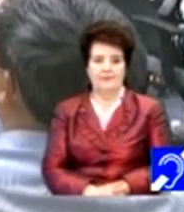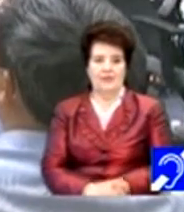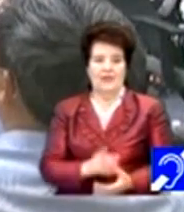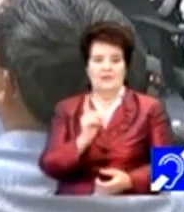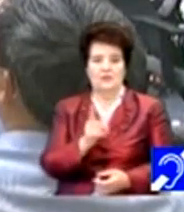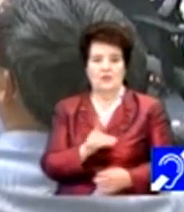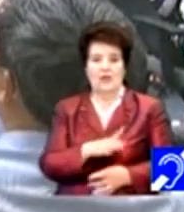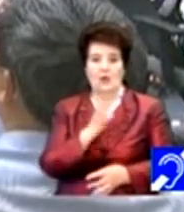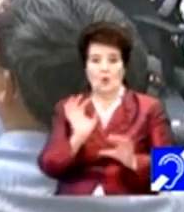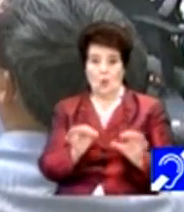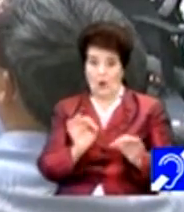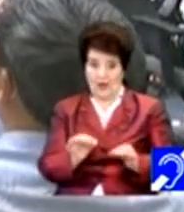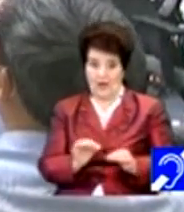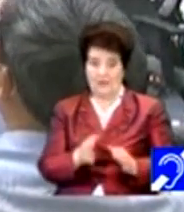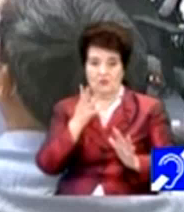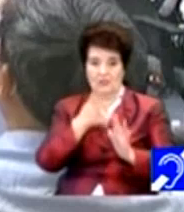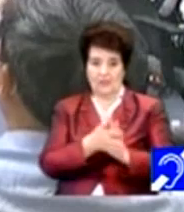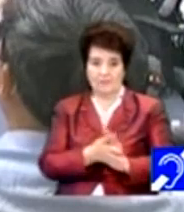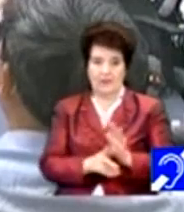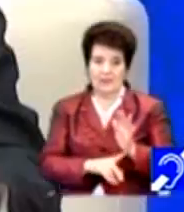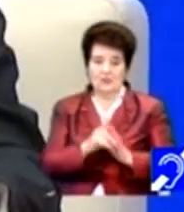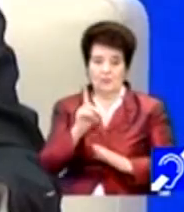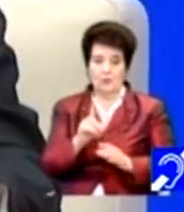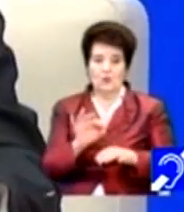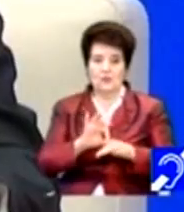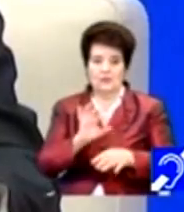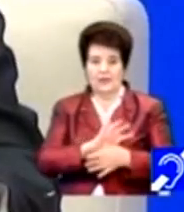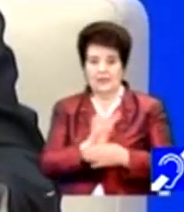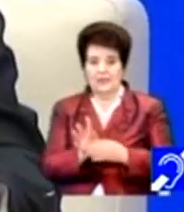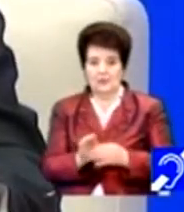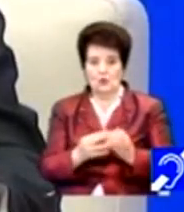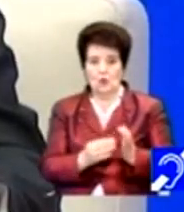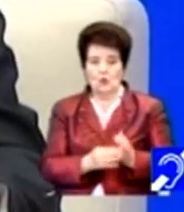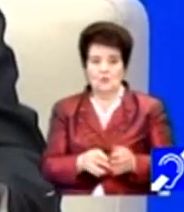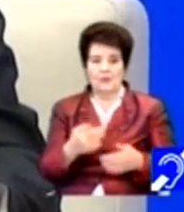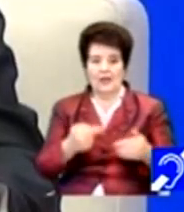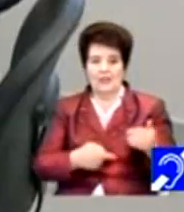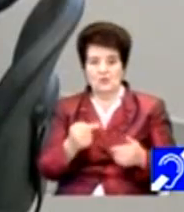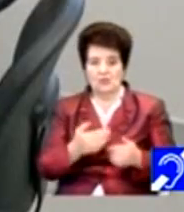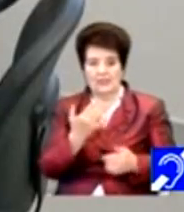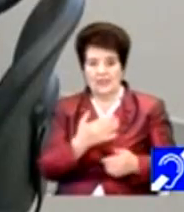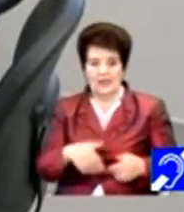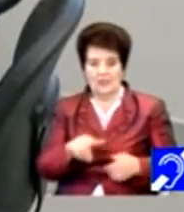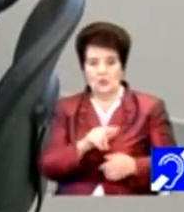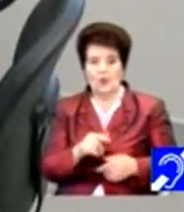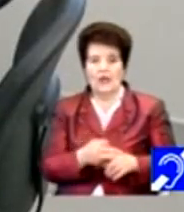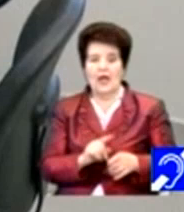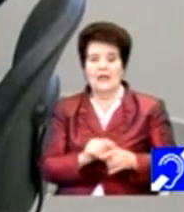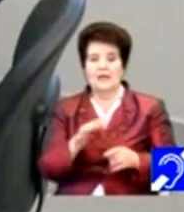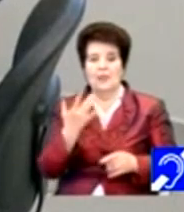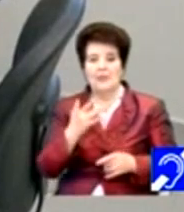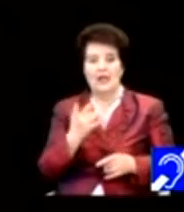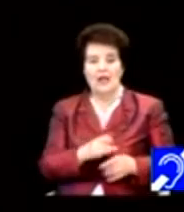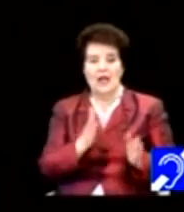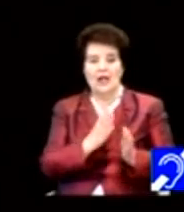China susține că a acționat corect și în deplină transparență încă de la începutul pandemiei de COVID-19 pe fondul criticilor internaționale venite în special de la americani.